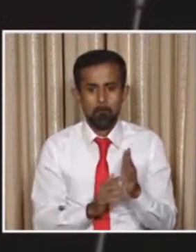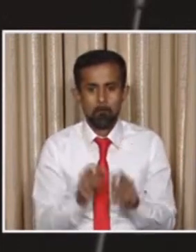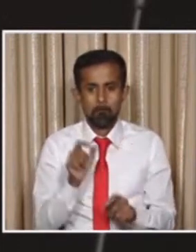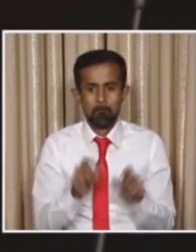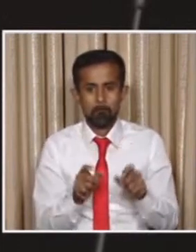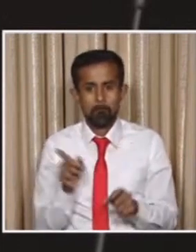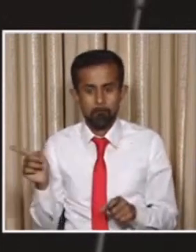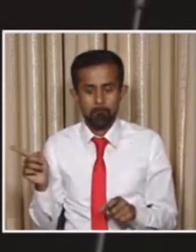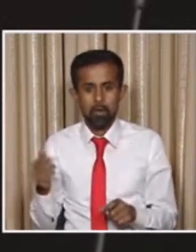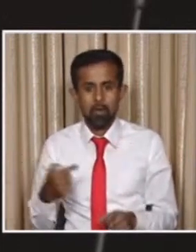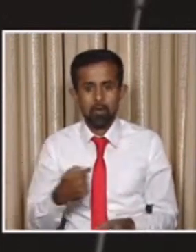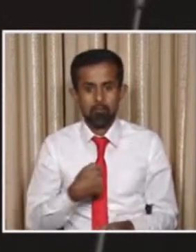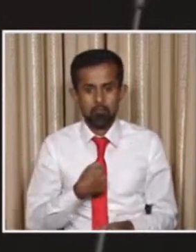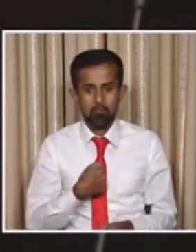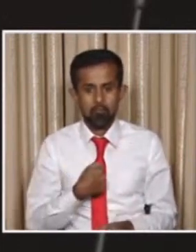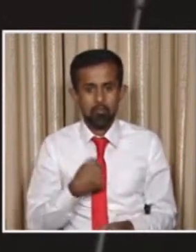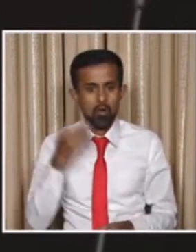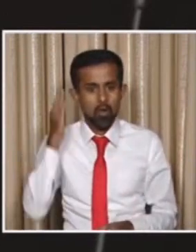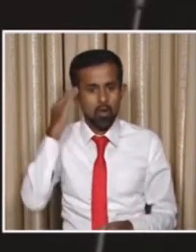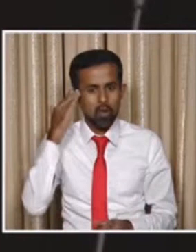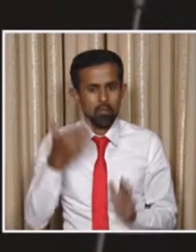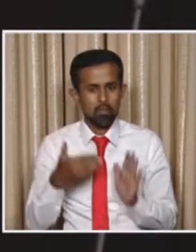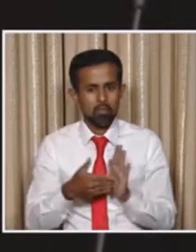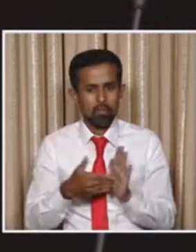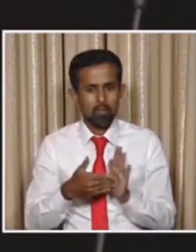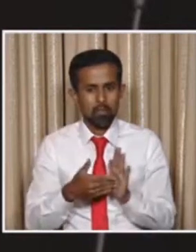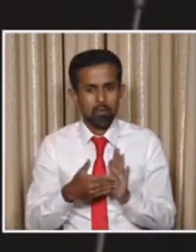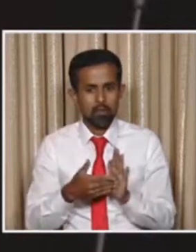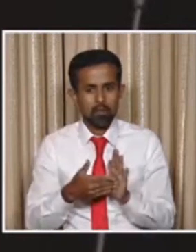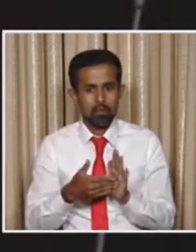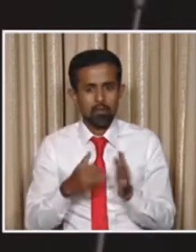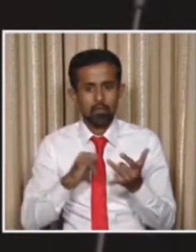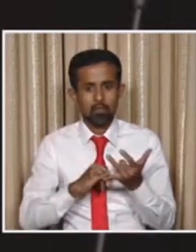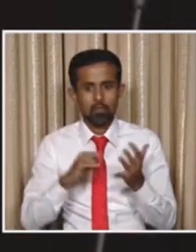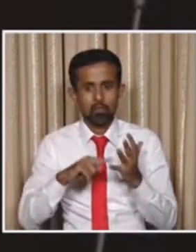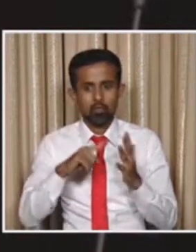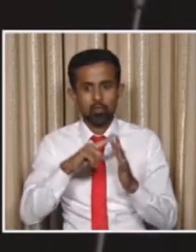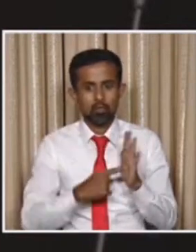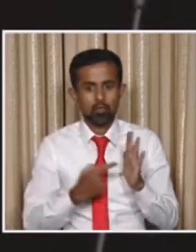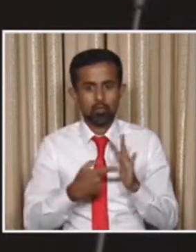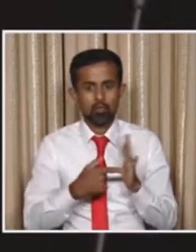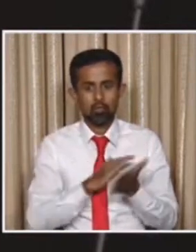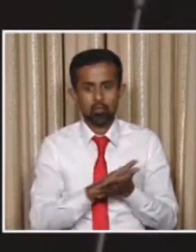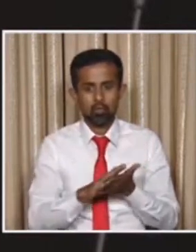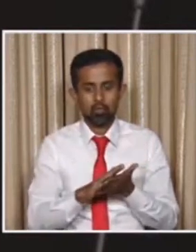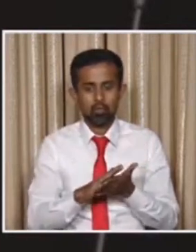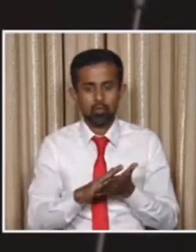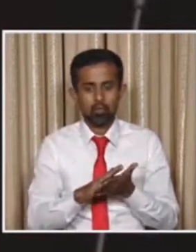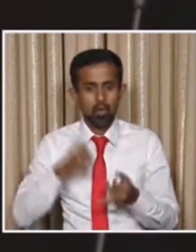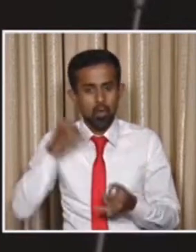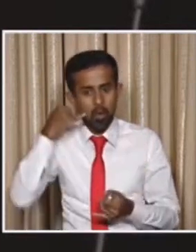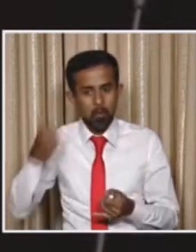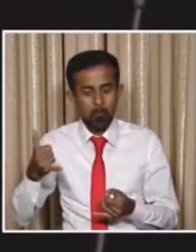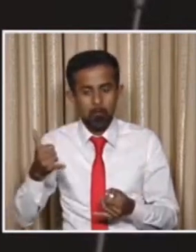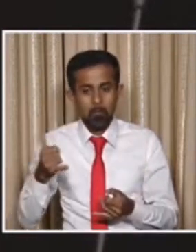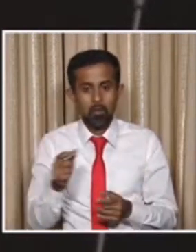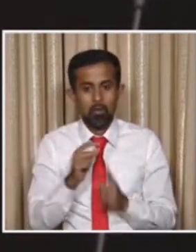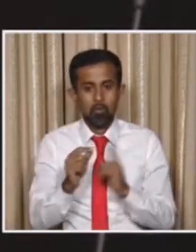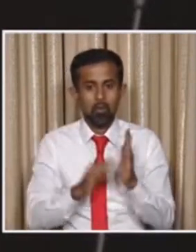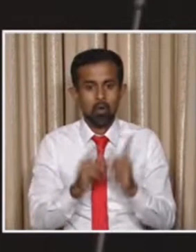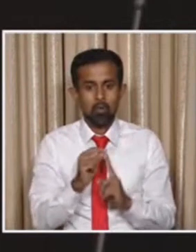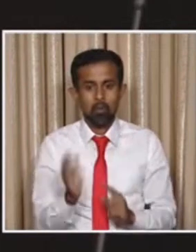Gahanu. Mata kanta hinsanayak Sujit Pereira kiyana sajabe mantriwareya